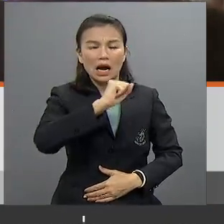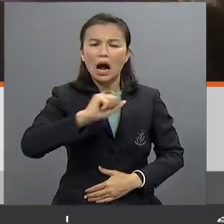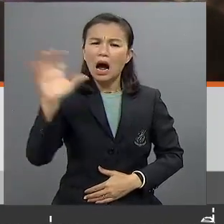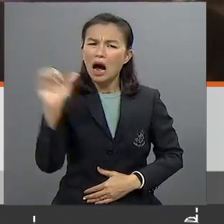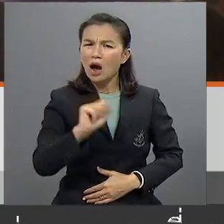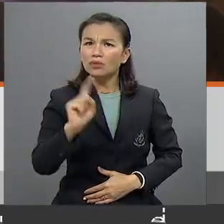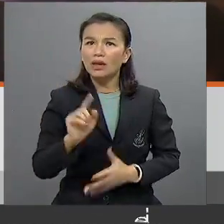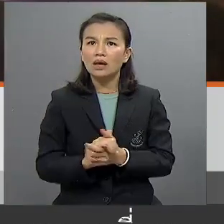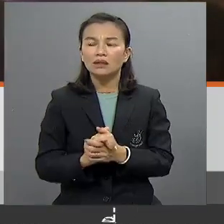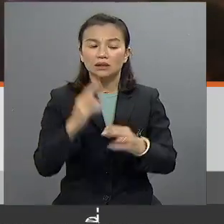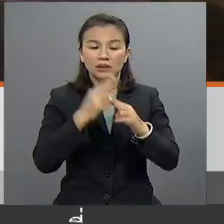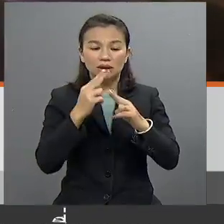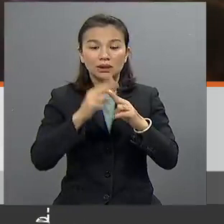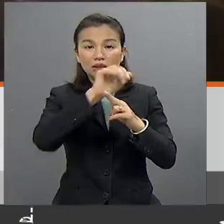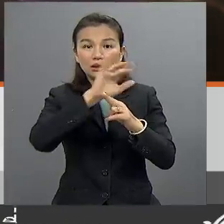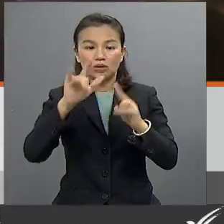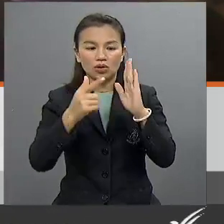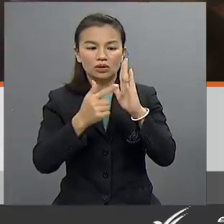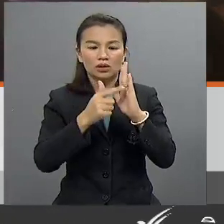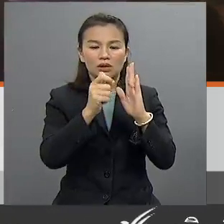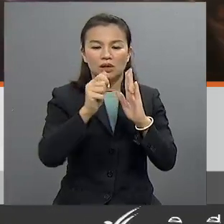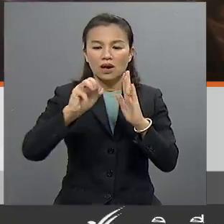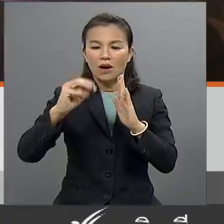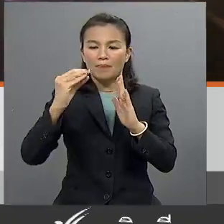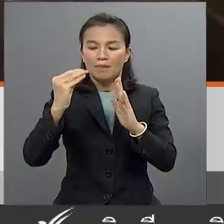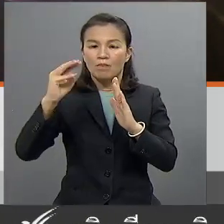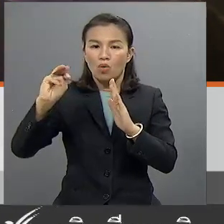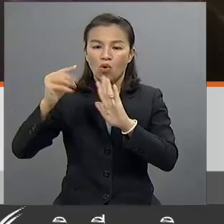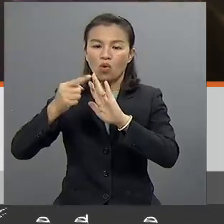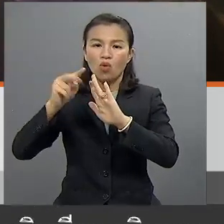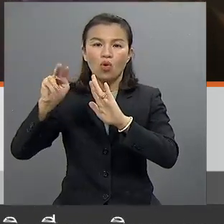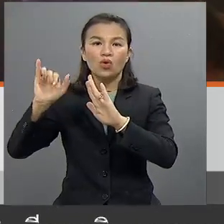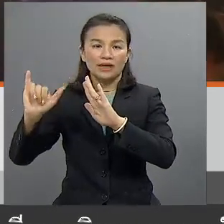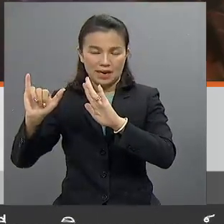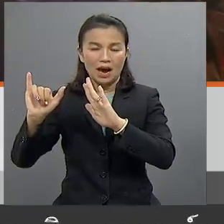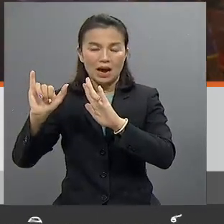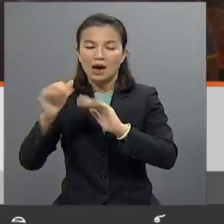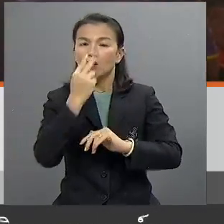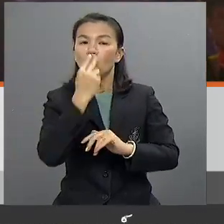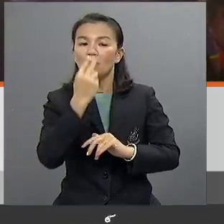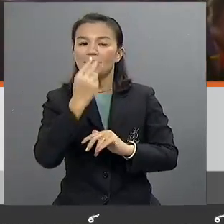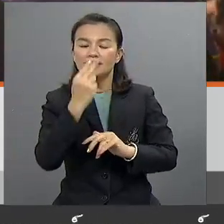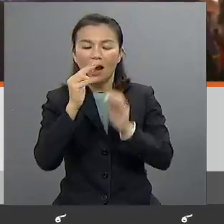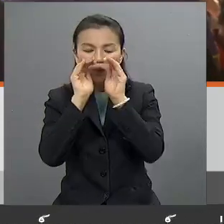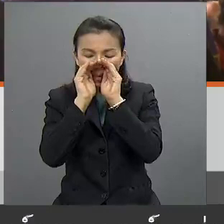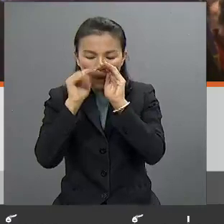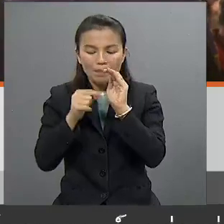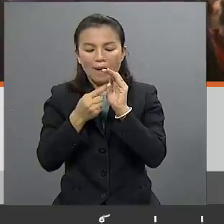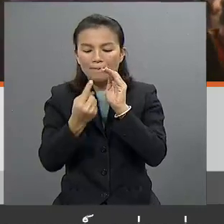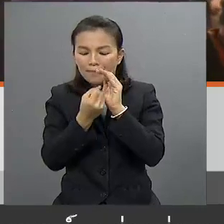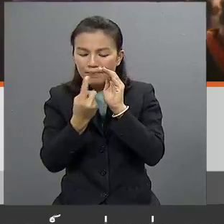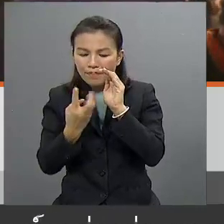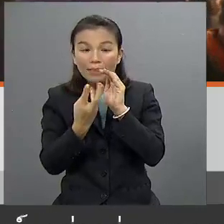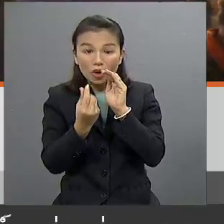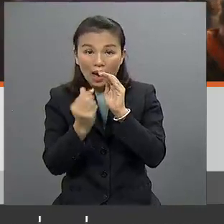ครับผมแอมโมเนียในลมหายใจซึ่งจะสัมพันธ์กับปริมาณของไบโอมาร์เกอร์บางชนิดในเลือดนะครับแล้วก็